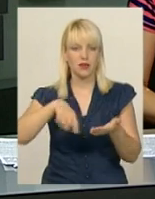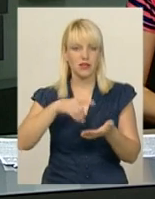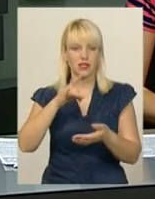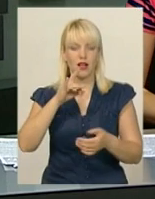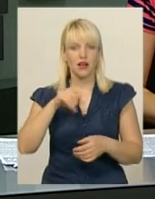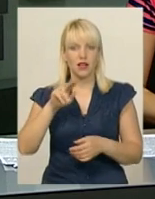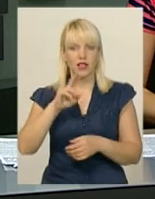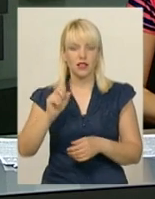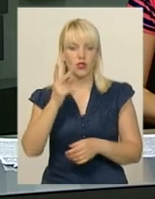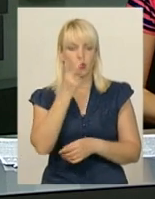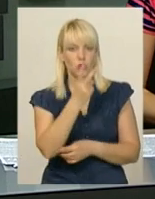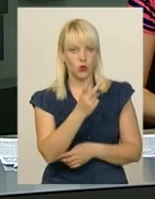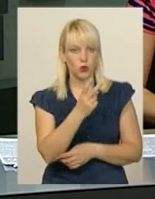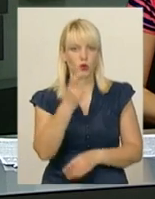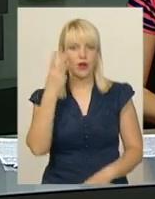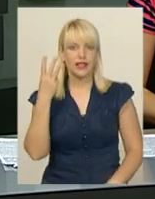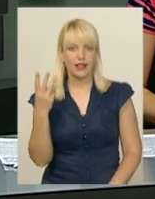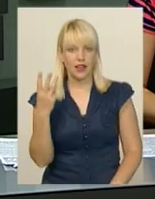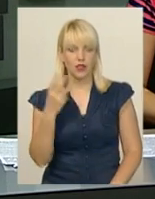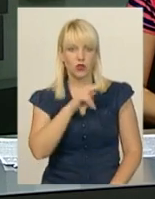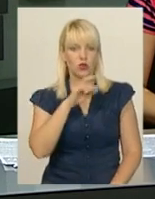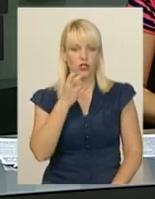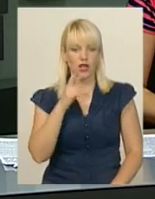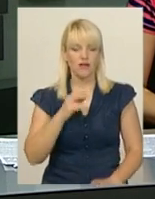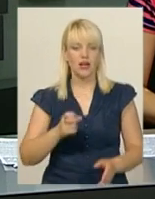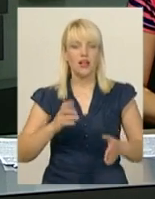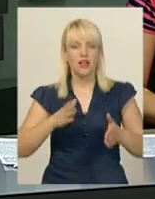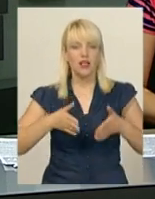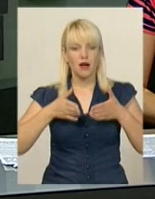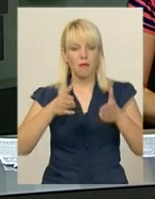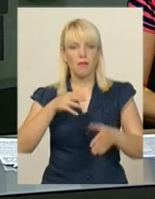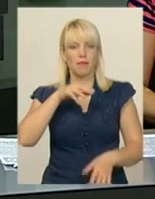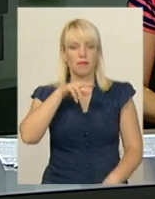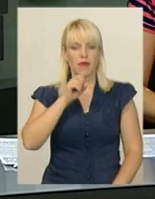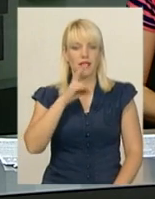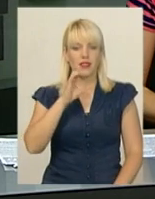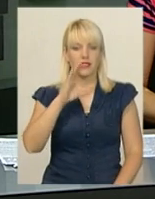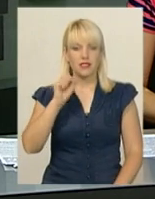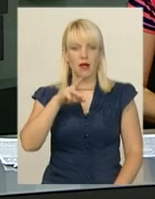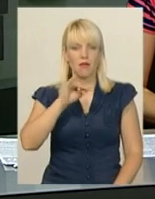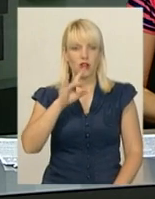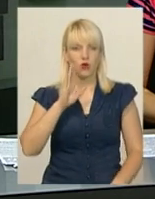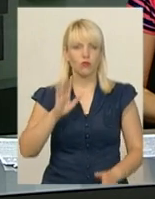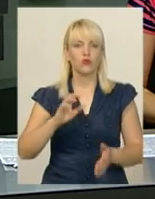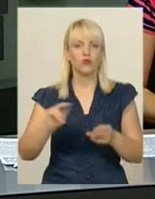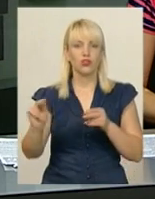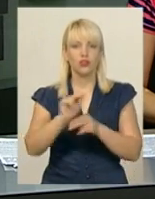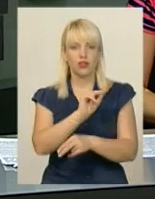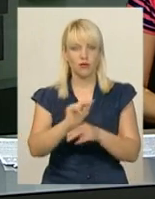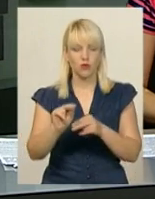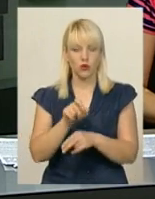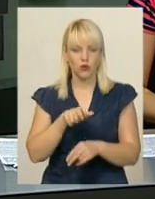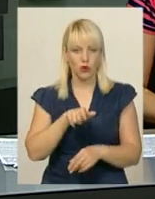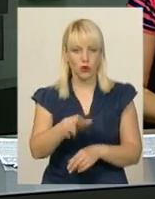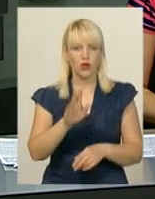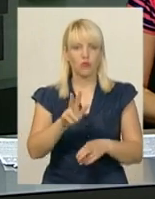Назаров, 2 і 3 червня на проїжджій частині вулиці Панаса Мирного вкладатимуть асфальт. Через це тролейбусні лінії буде